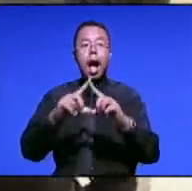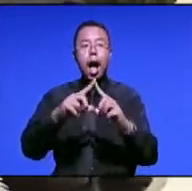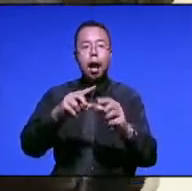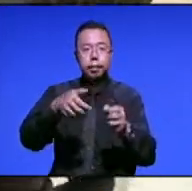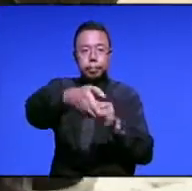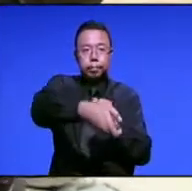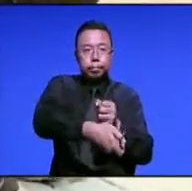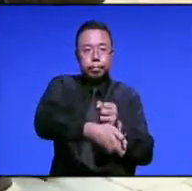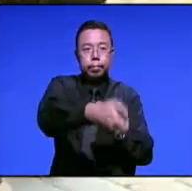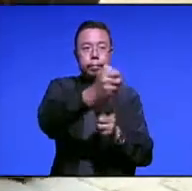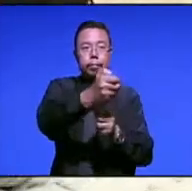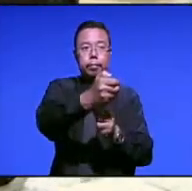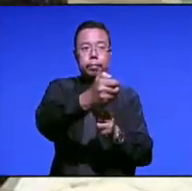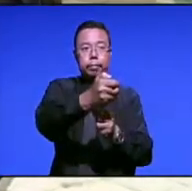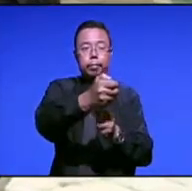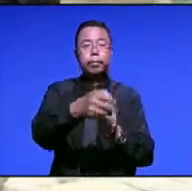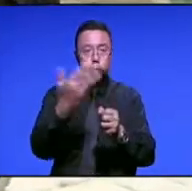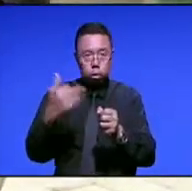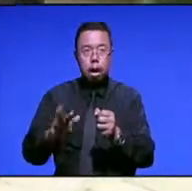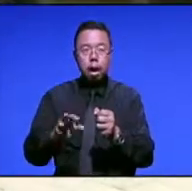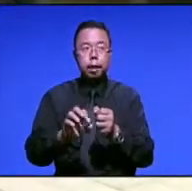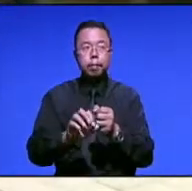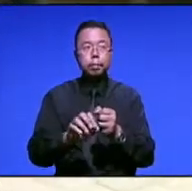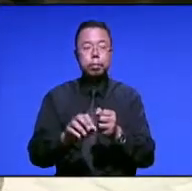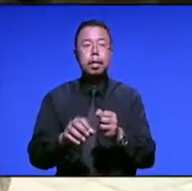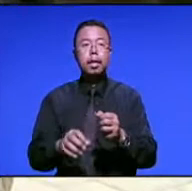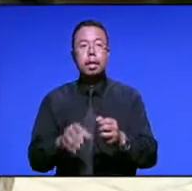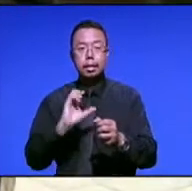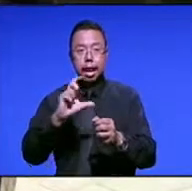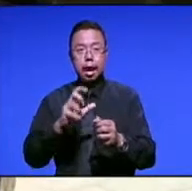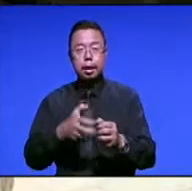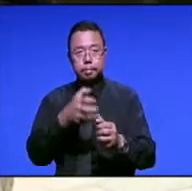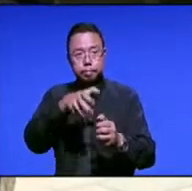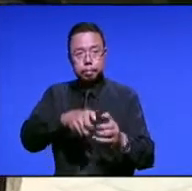nozzle. Dibebaskan nozzle-nya. Cara pegangnya juga di bagian depan.